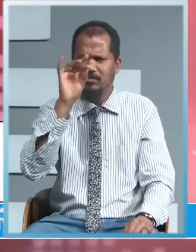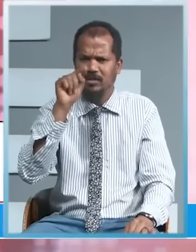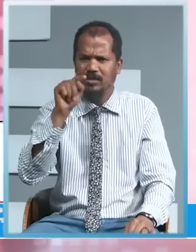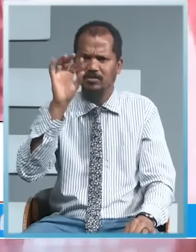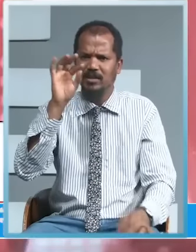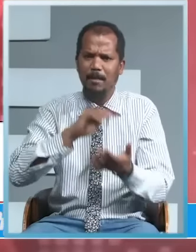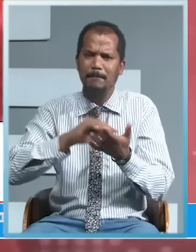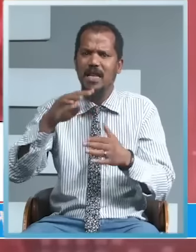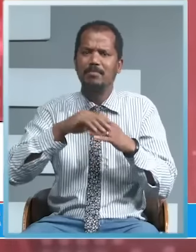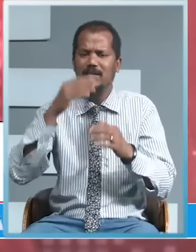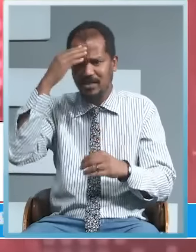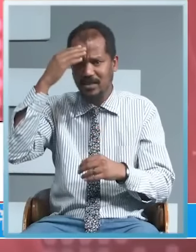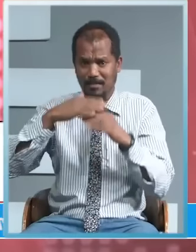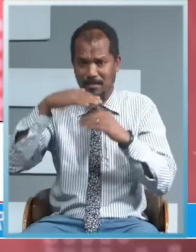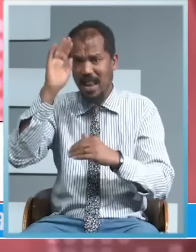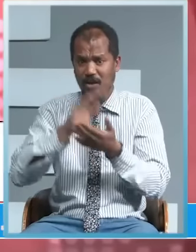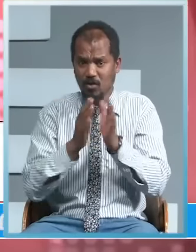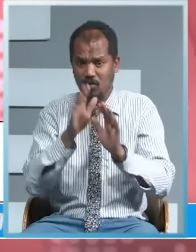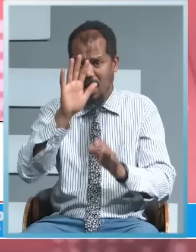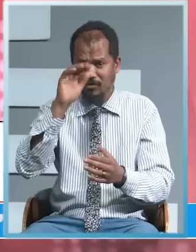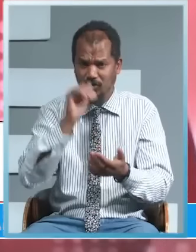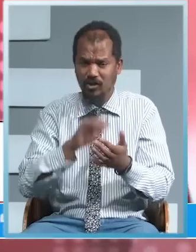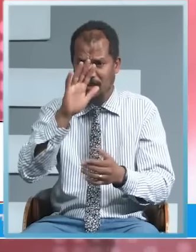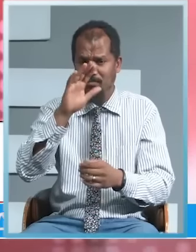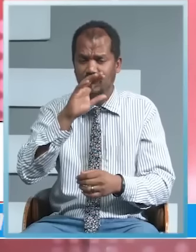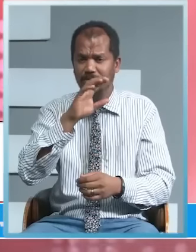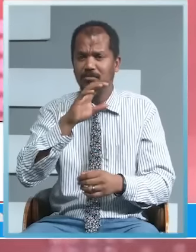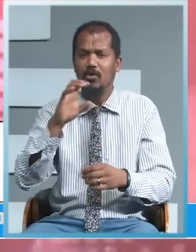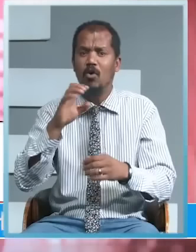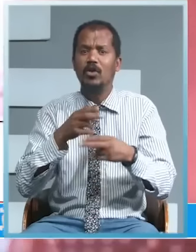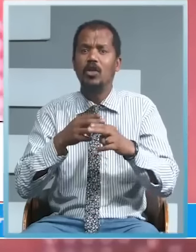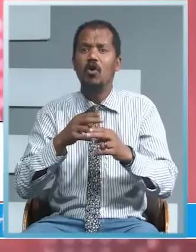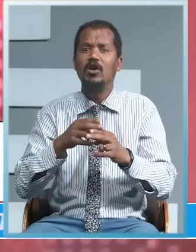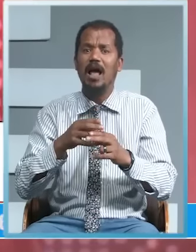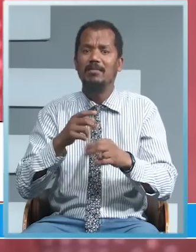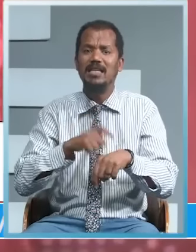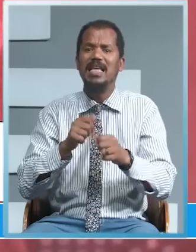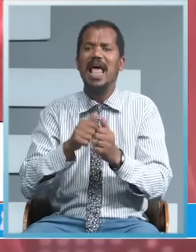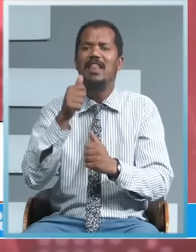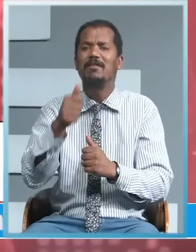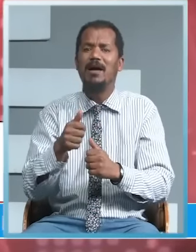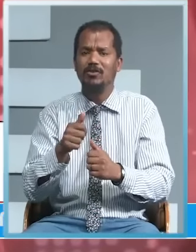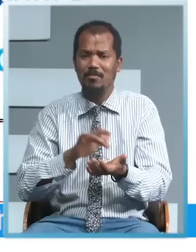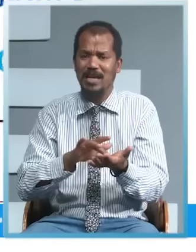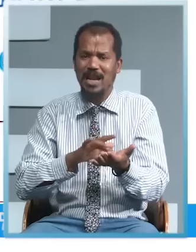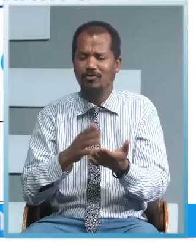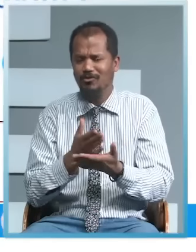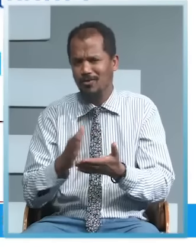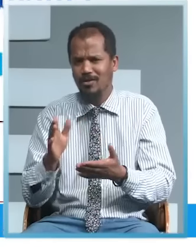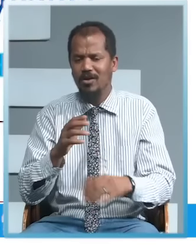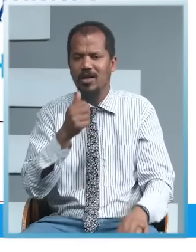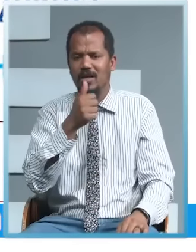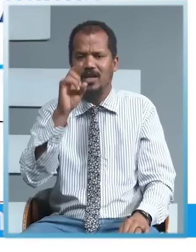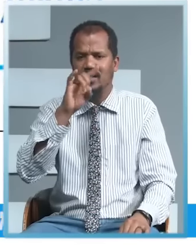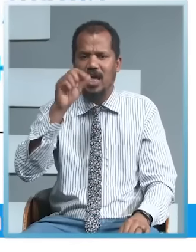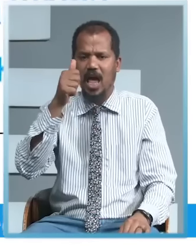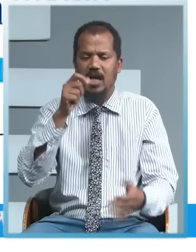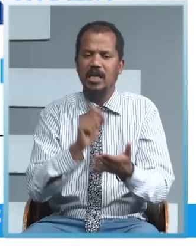8.9 ሚሊዮን ብር በላይ የሆኑ ከ5500 ኪሎ ግራም በላይ ጊዜ ያለፈባቸው መድኃኒቶች መወገዳቸውን የኢዜአ